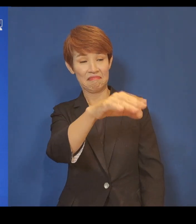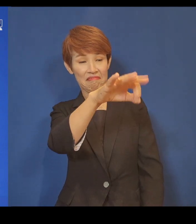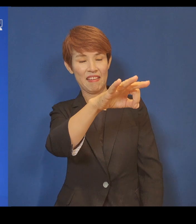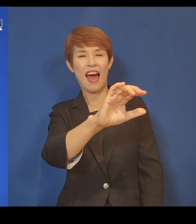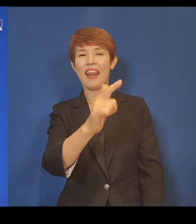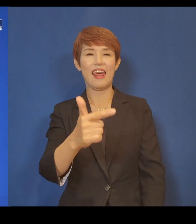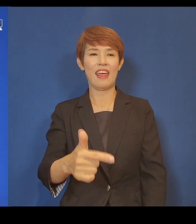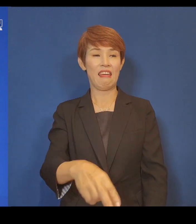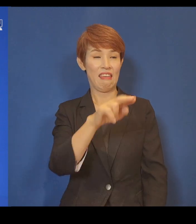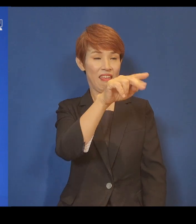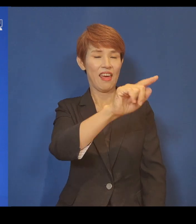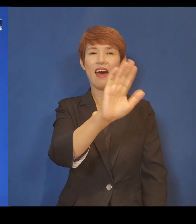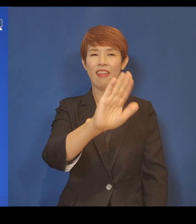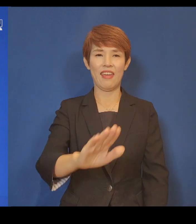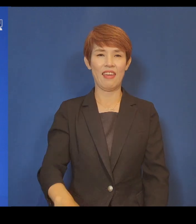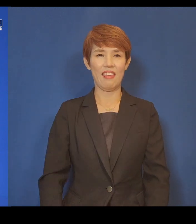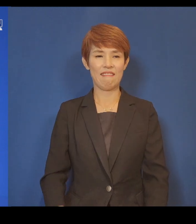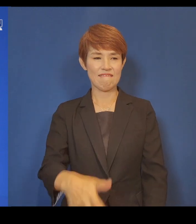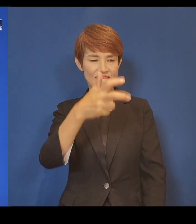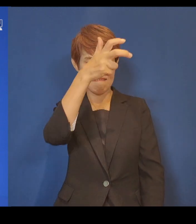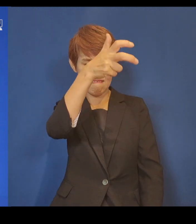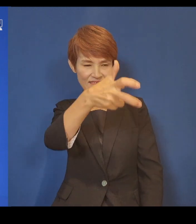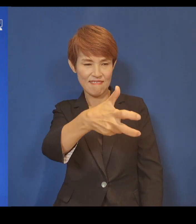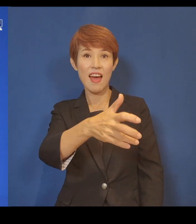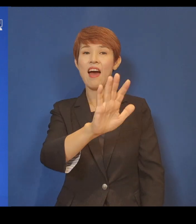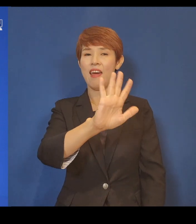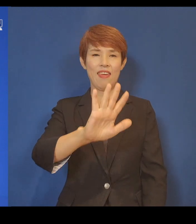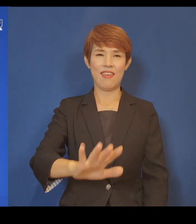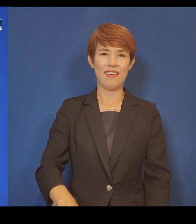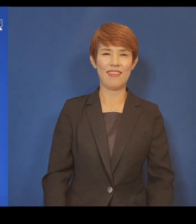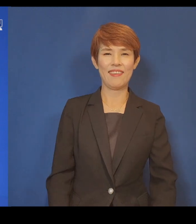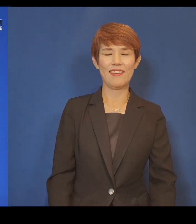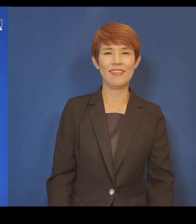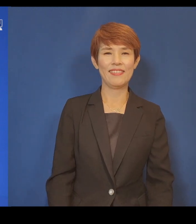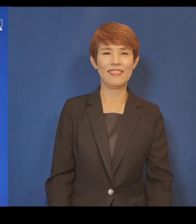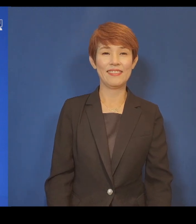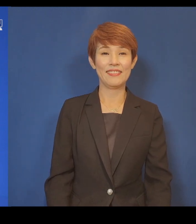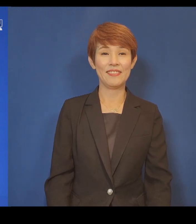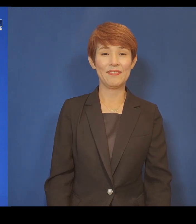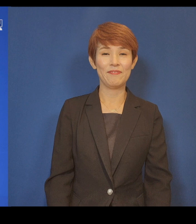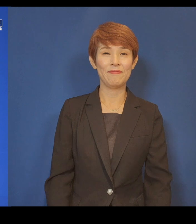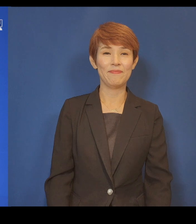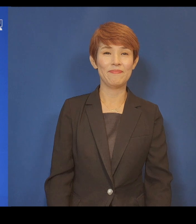남에게 눈을 흘기지를 않아요. 눈빛으로 사람을 아프게 하지 않아요.